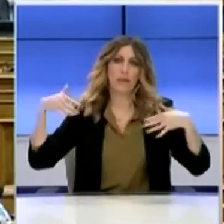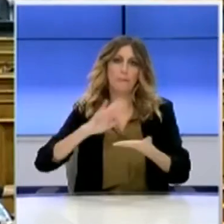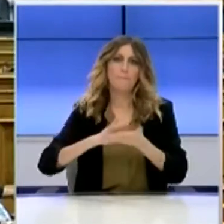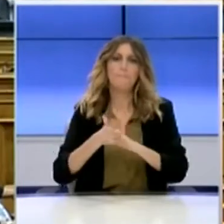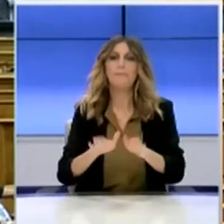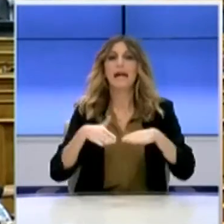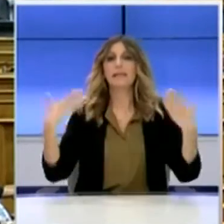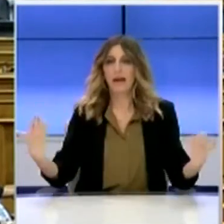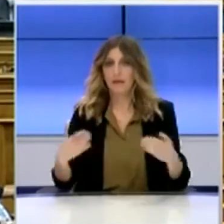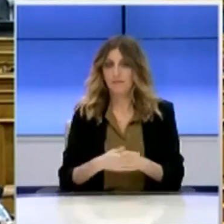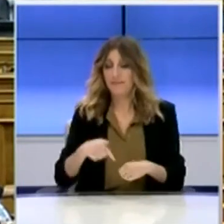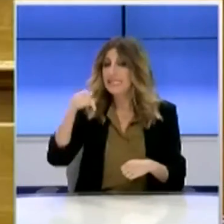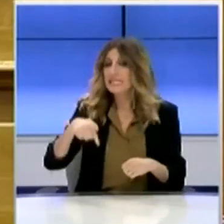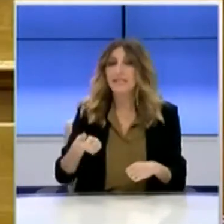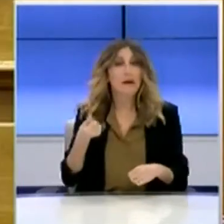μας